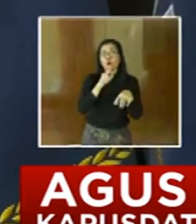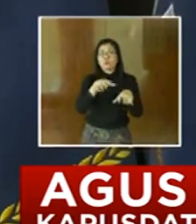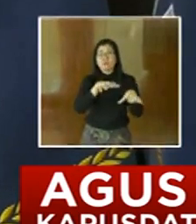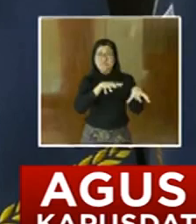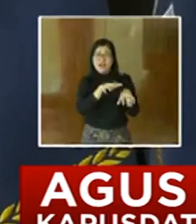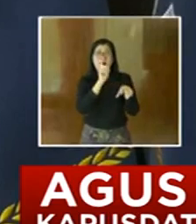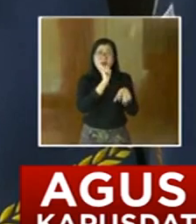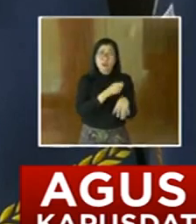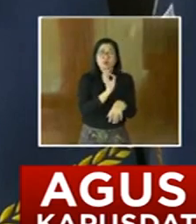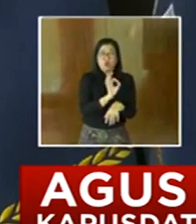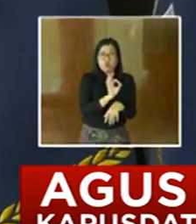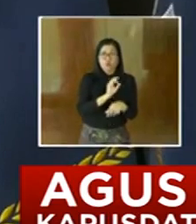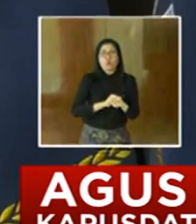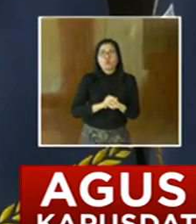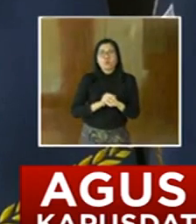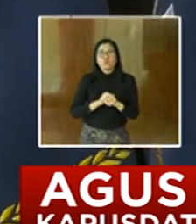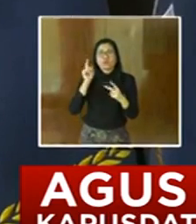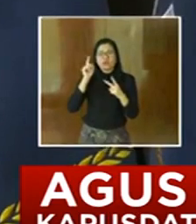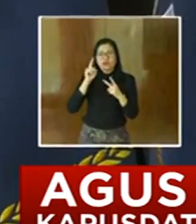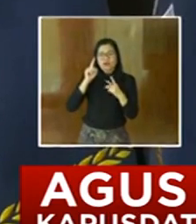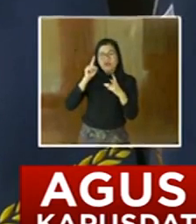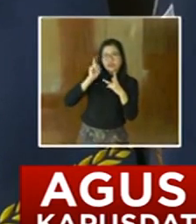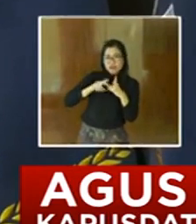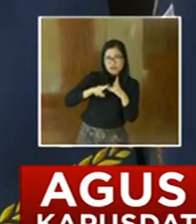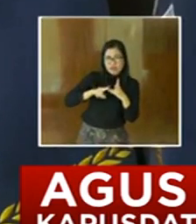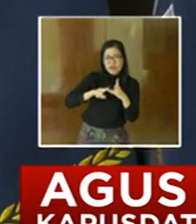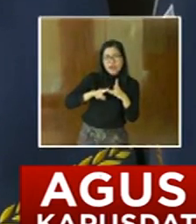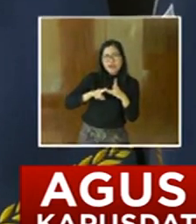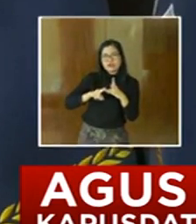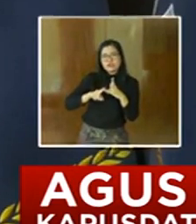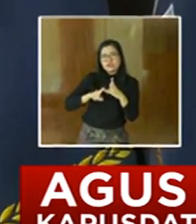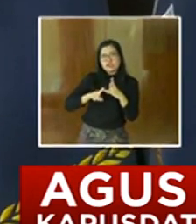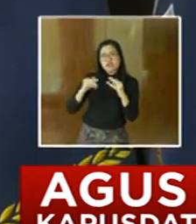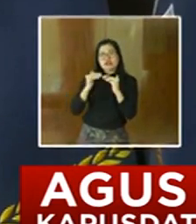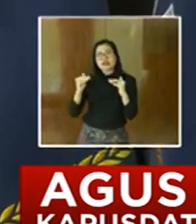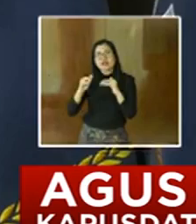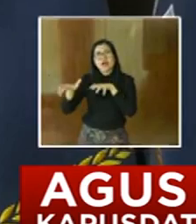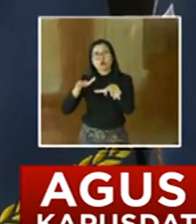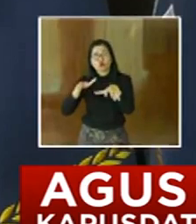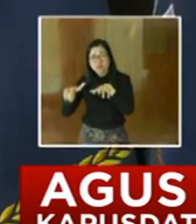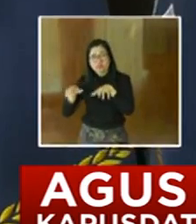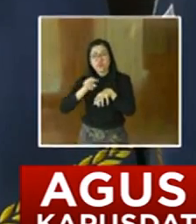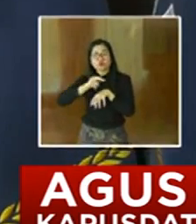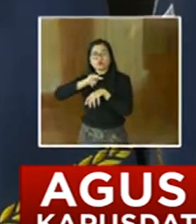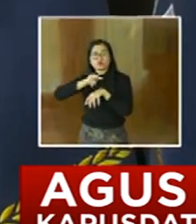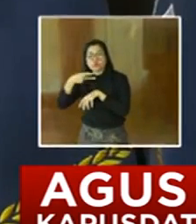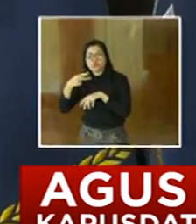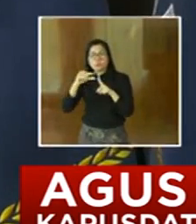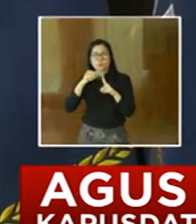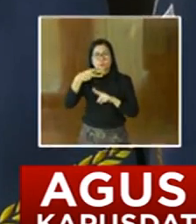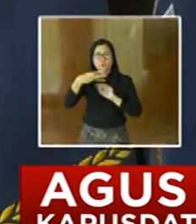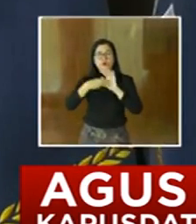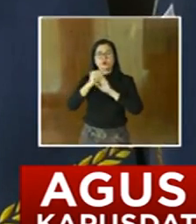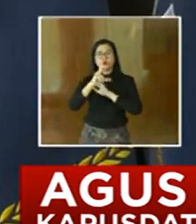tanggap darurat saat bencana bisa terjadi dan status darurat transisi darurat ke pemulihan itu yang itu